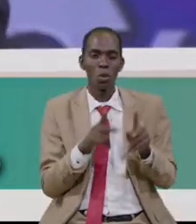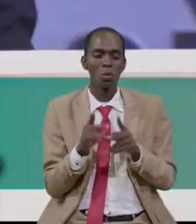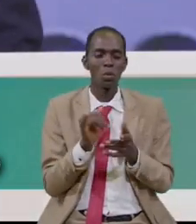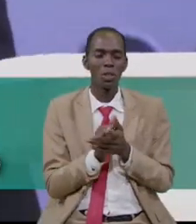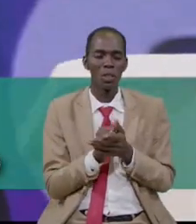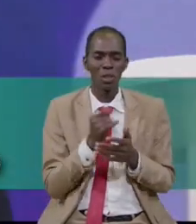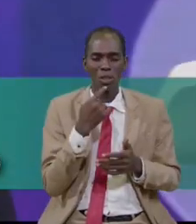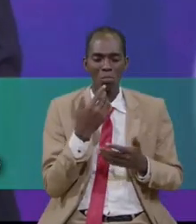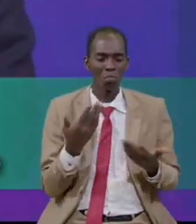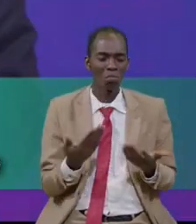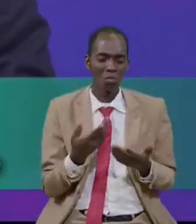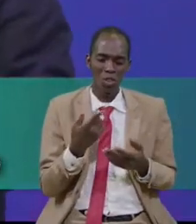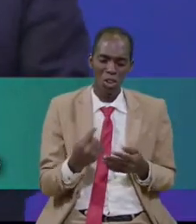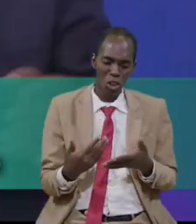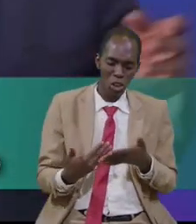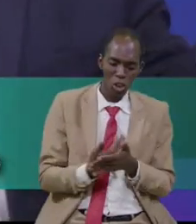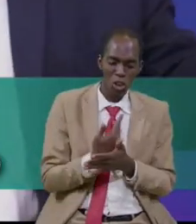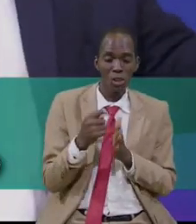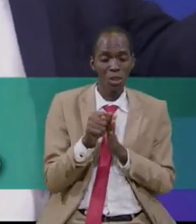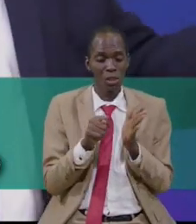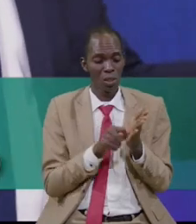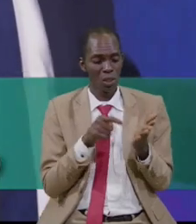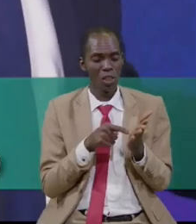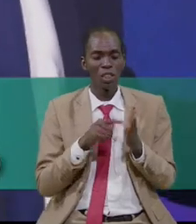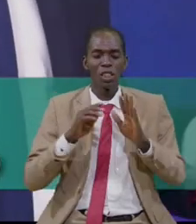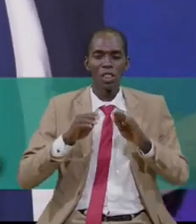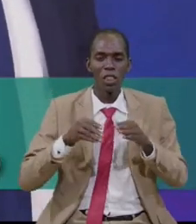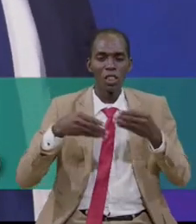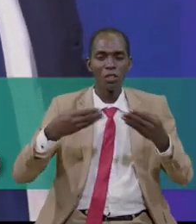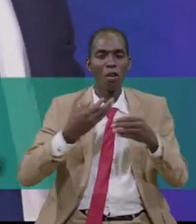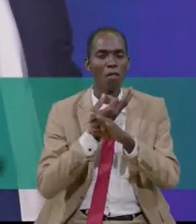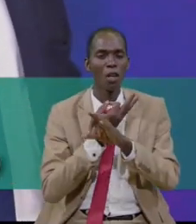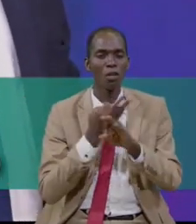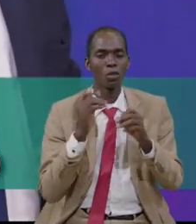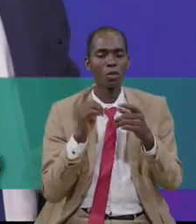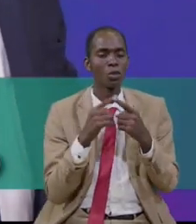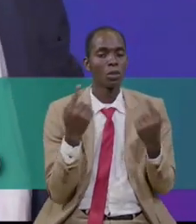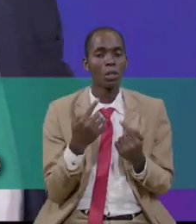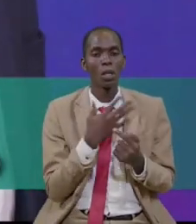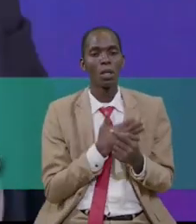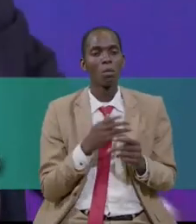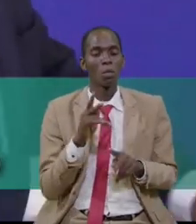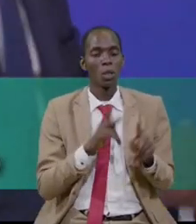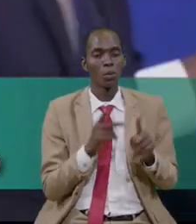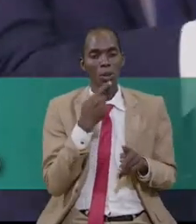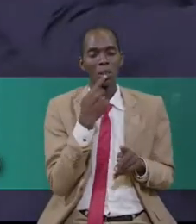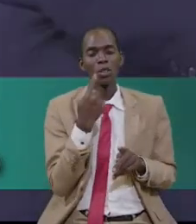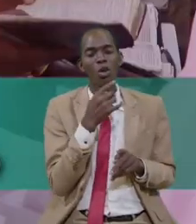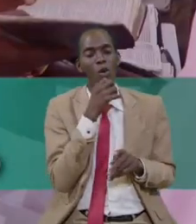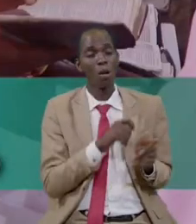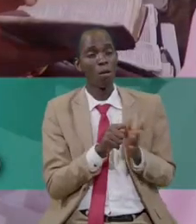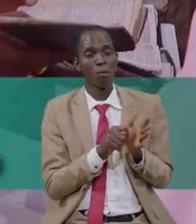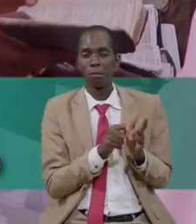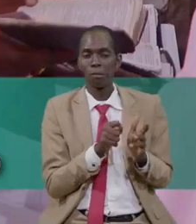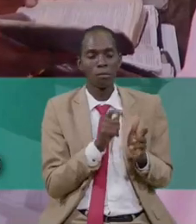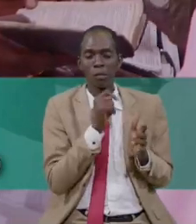Nouveau Testament donne la liberté de pécher. Et ils disent que l'Ancien Testament ne te permet pas de le faire.